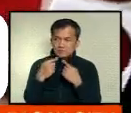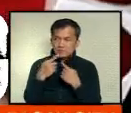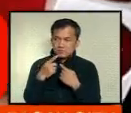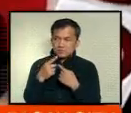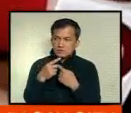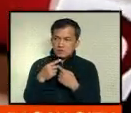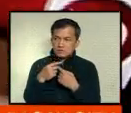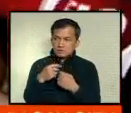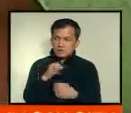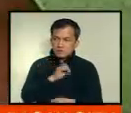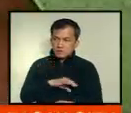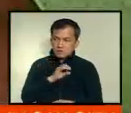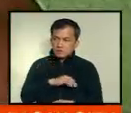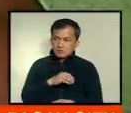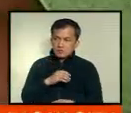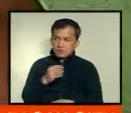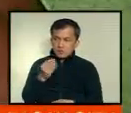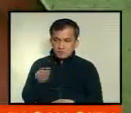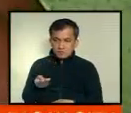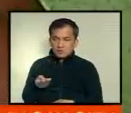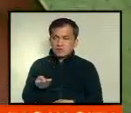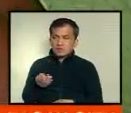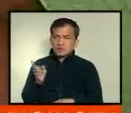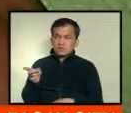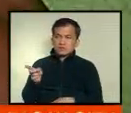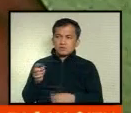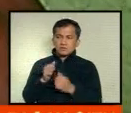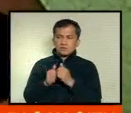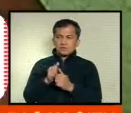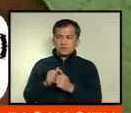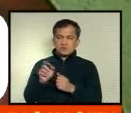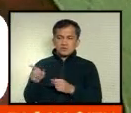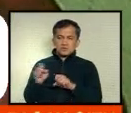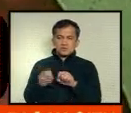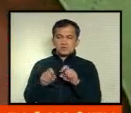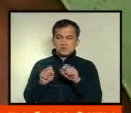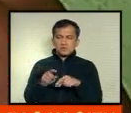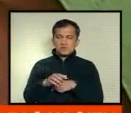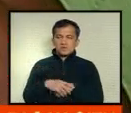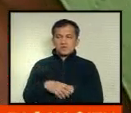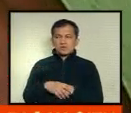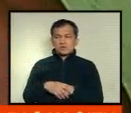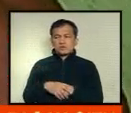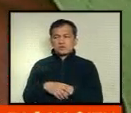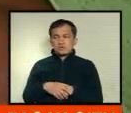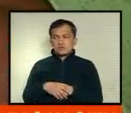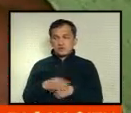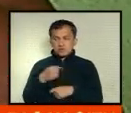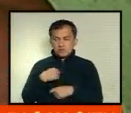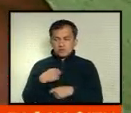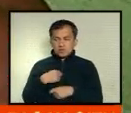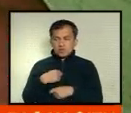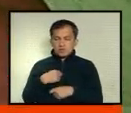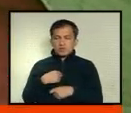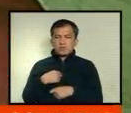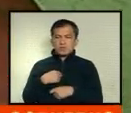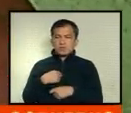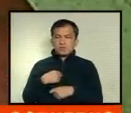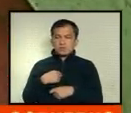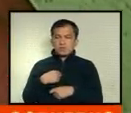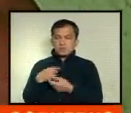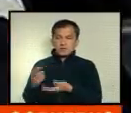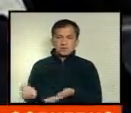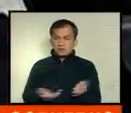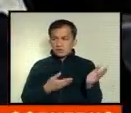kumita lang po ng konti pera. Yung bang, ibig sabihin sila po yung mga nagbebenta. Bali, ako po yung taga-dala